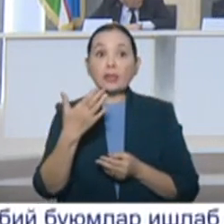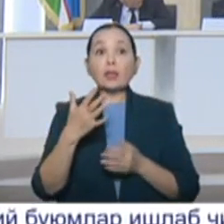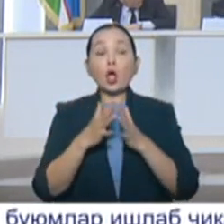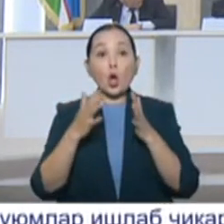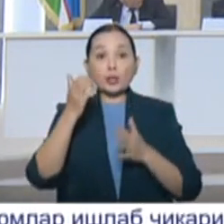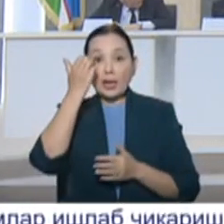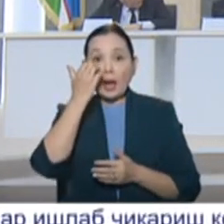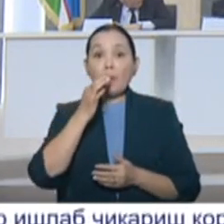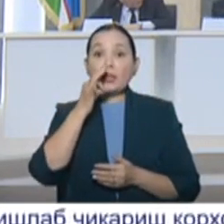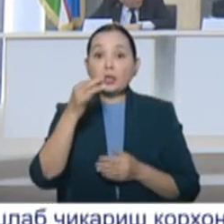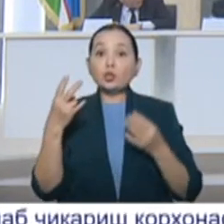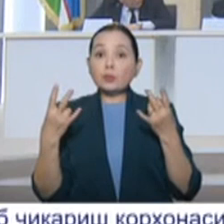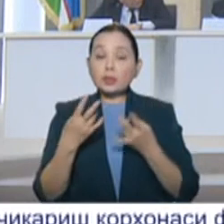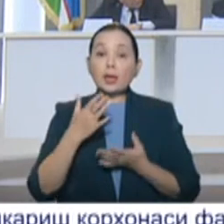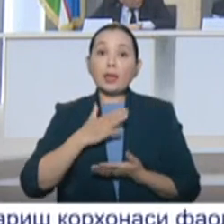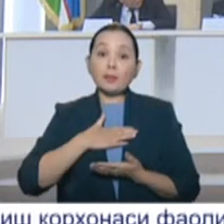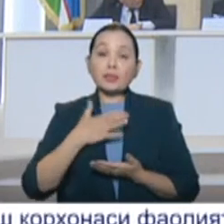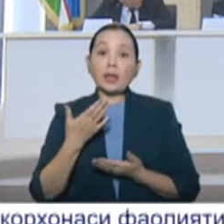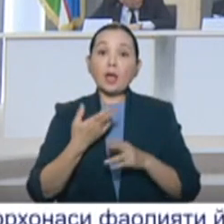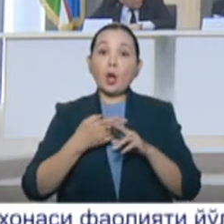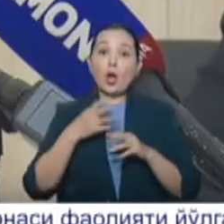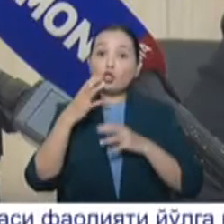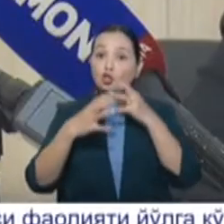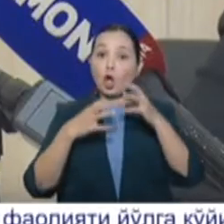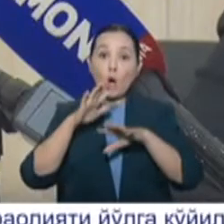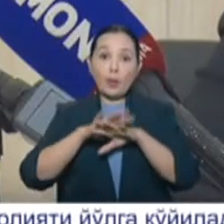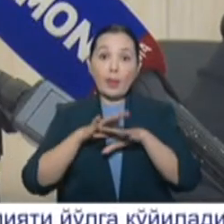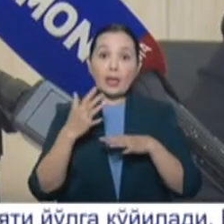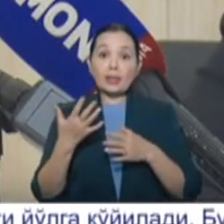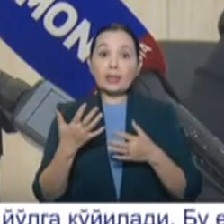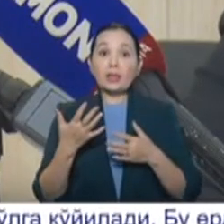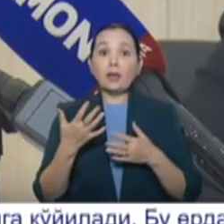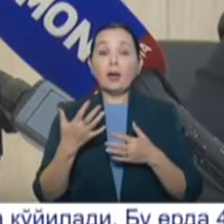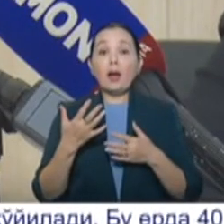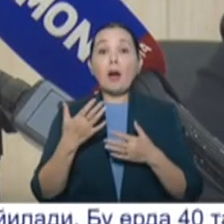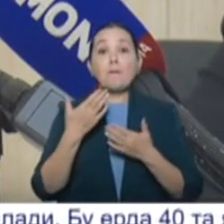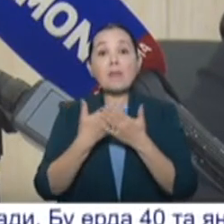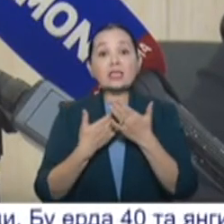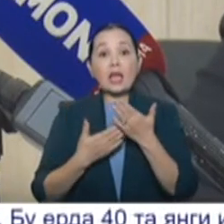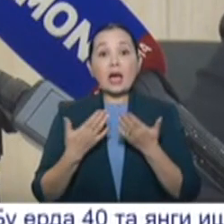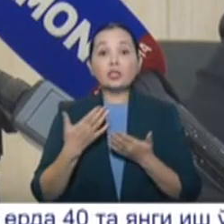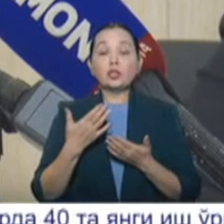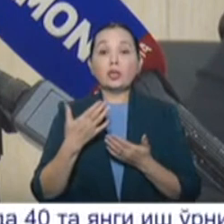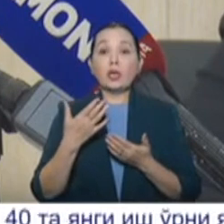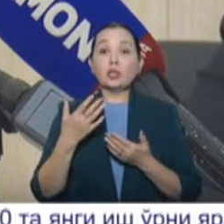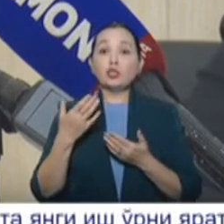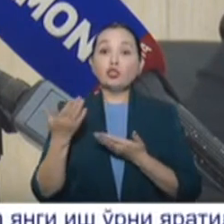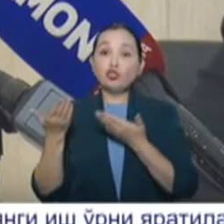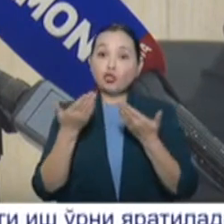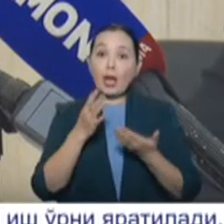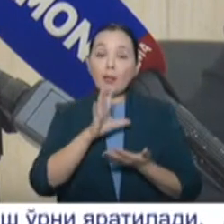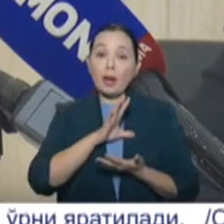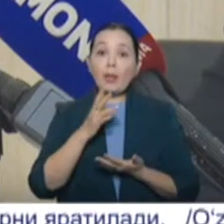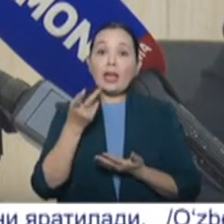rahmat deyishimiz kerakki, bizga bular Jahon bankini maslahatchilarini, konsultantlarini jalb qilib berishgan,